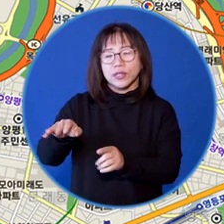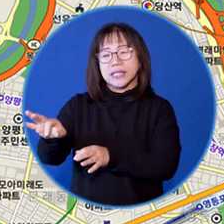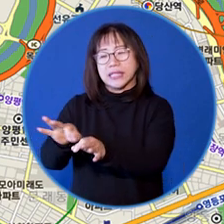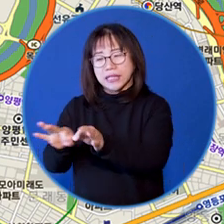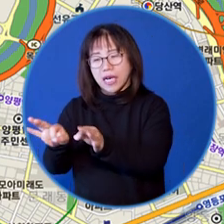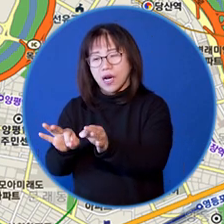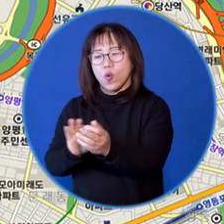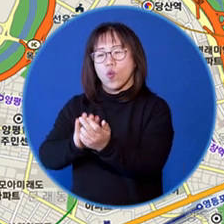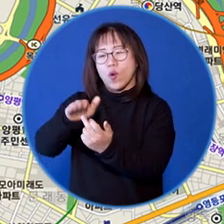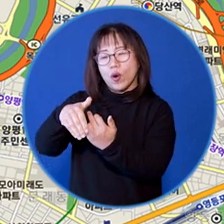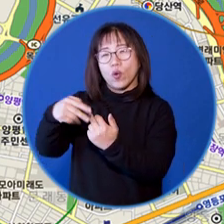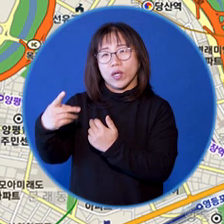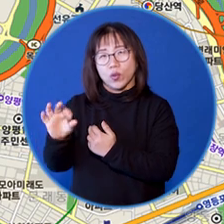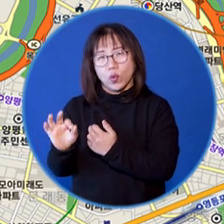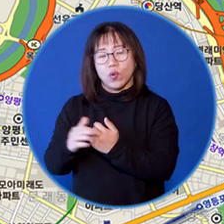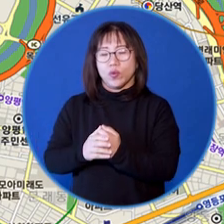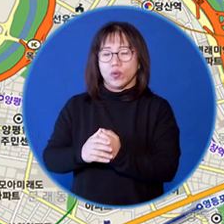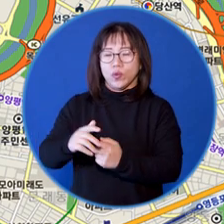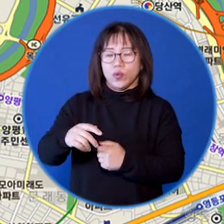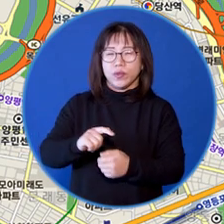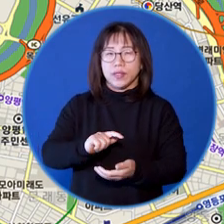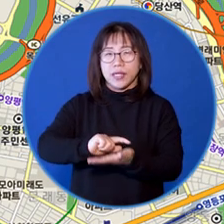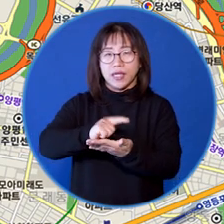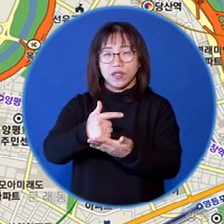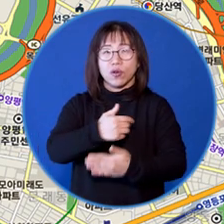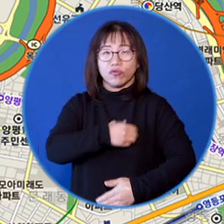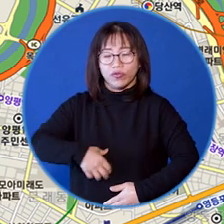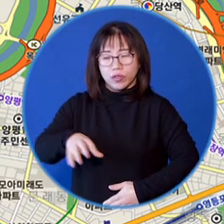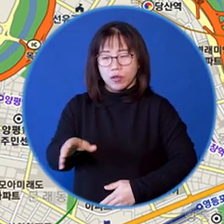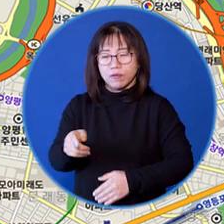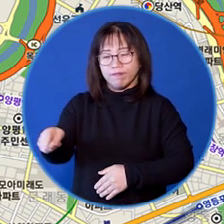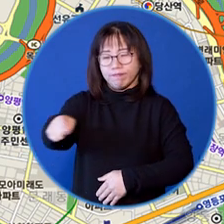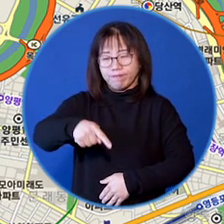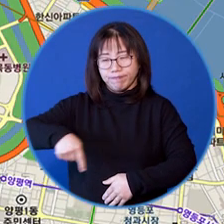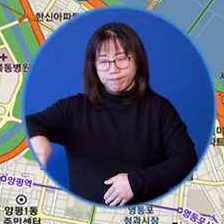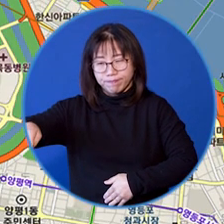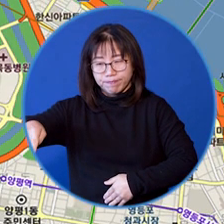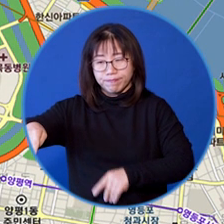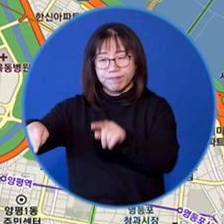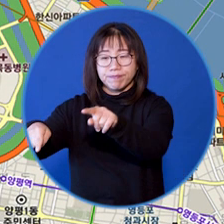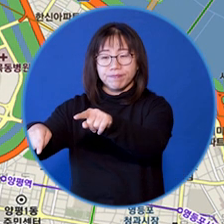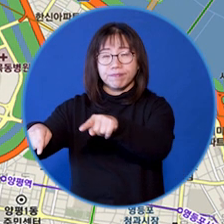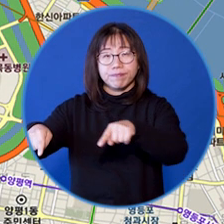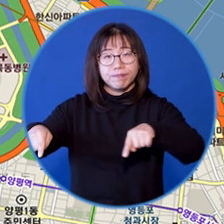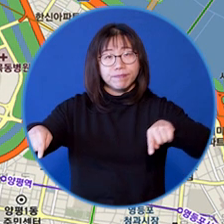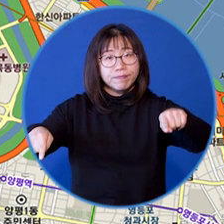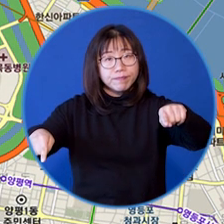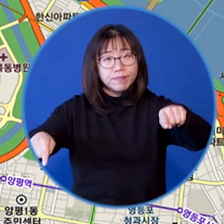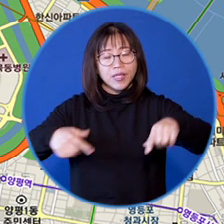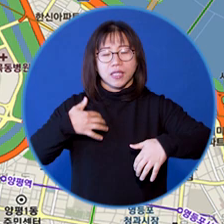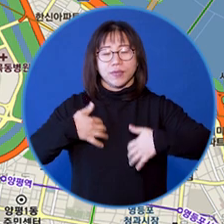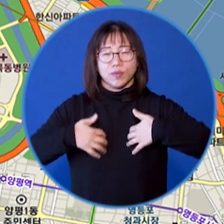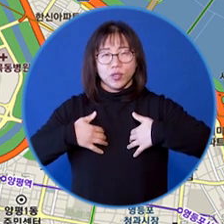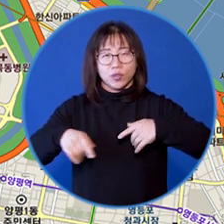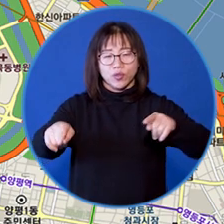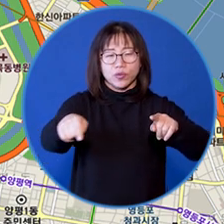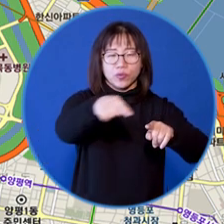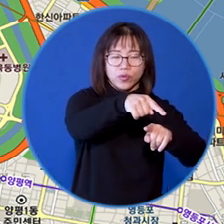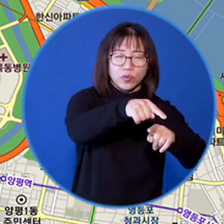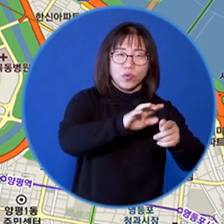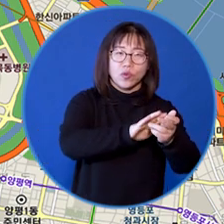남부시장, 화곡이동주민센터, 강서구청 등을 경유합니다. 강서 2 노선은 기쁜우리